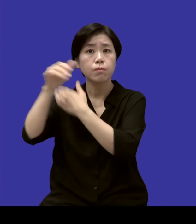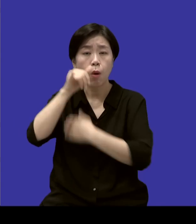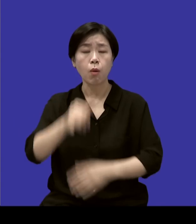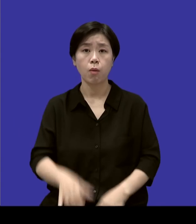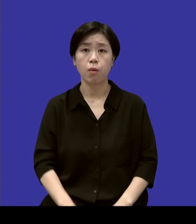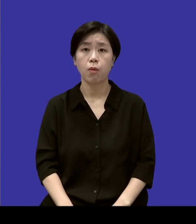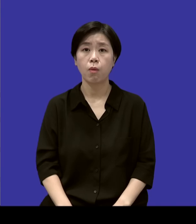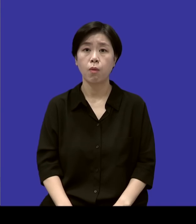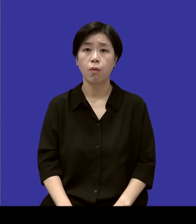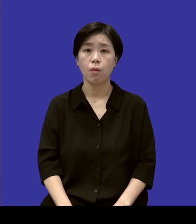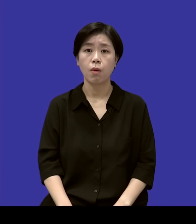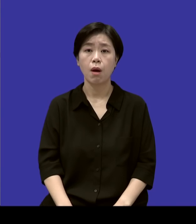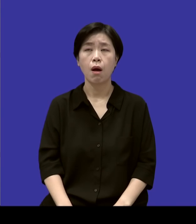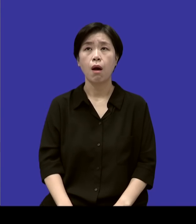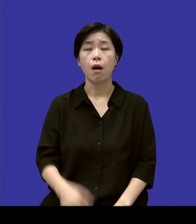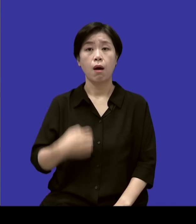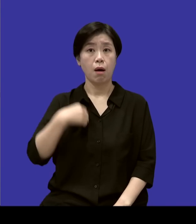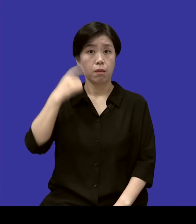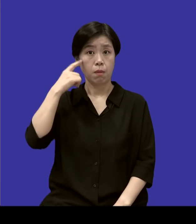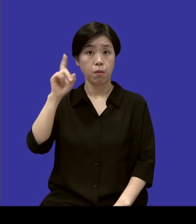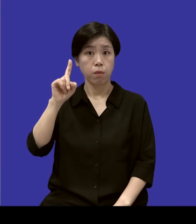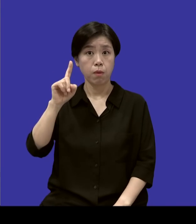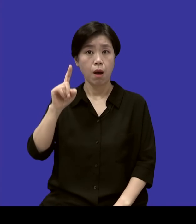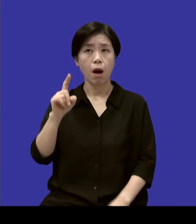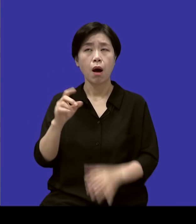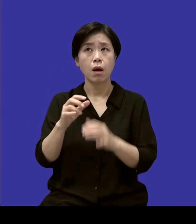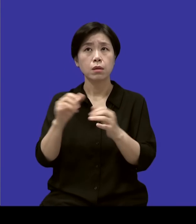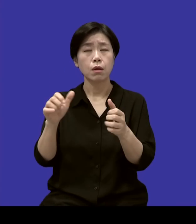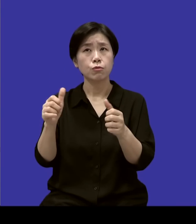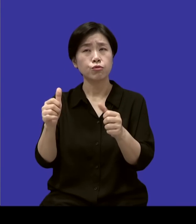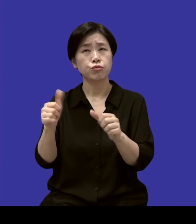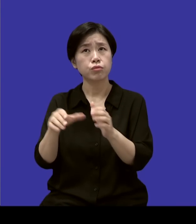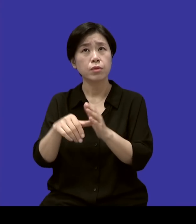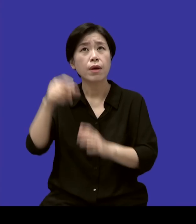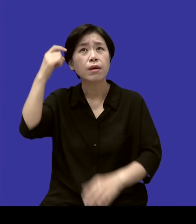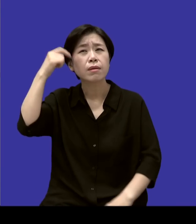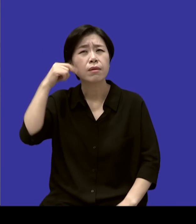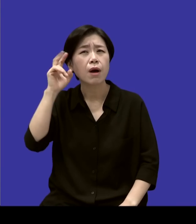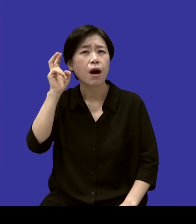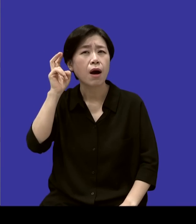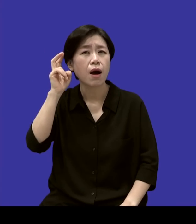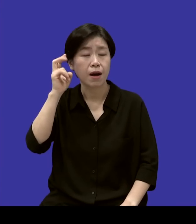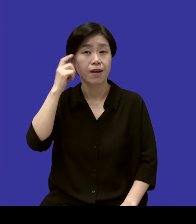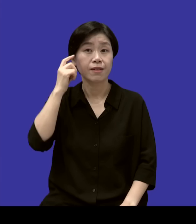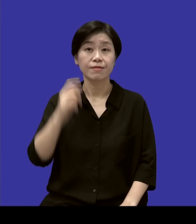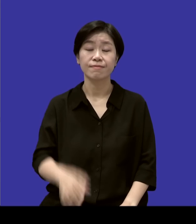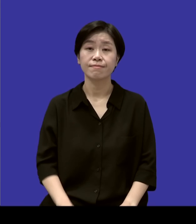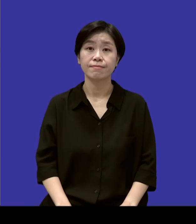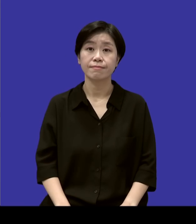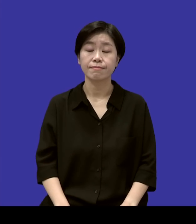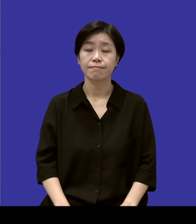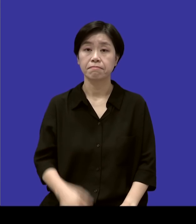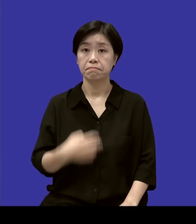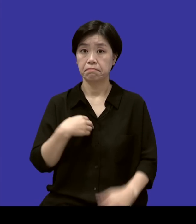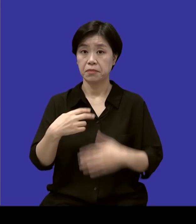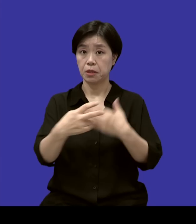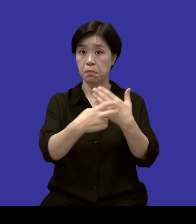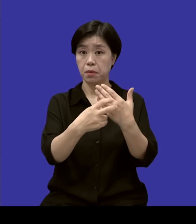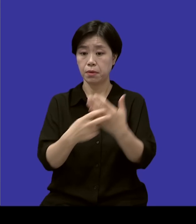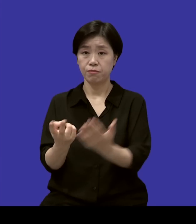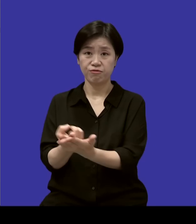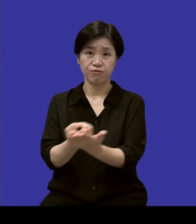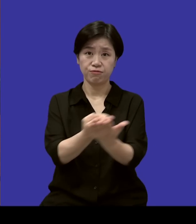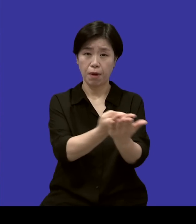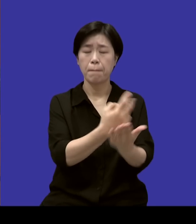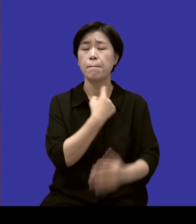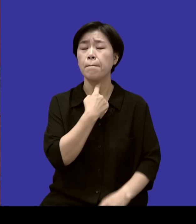지금 생각하면 사람들이 죽을 때 이런 걸 느끼는구나. 그랬어요. 그래서 119를 타고 저는 병원으로 실려간